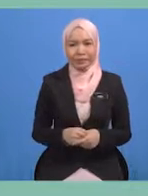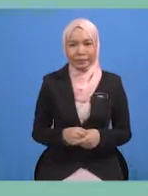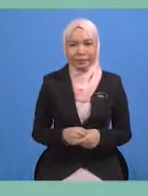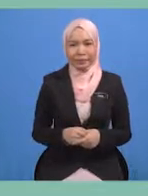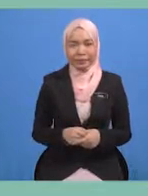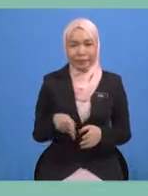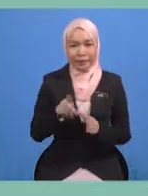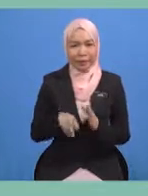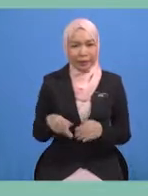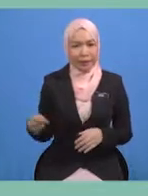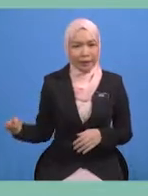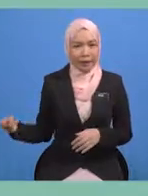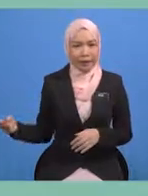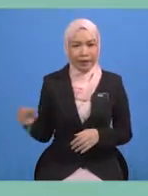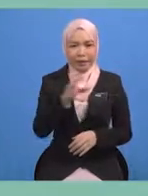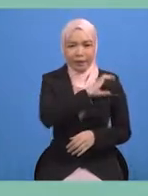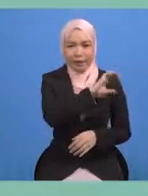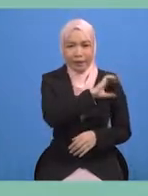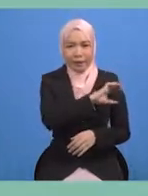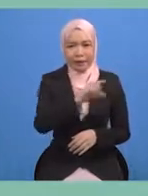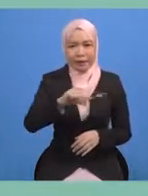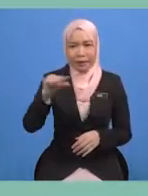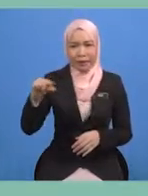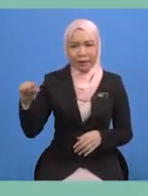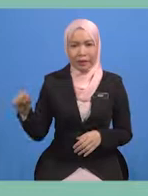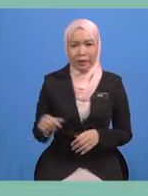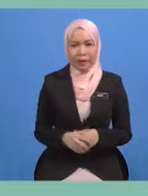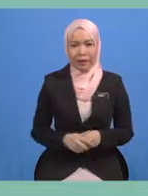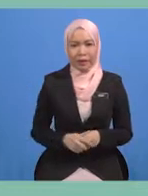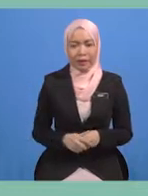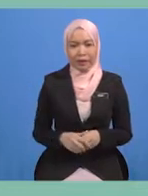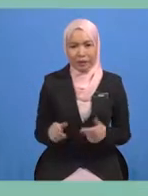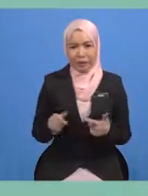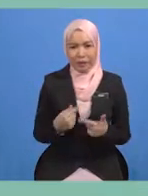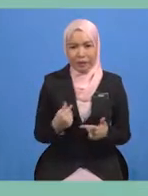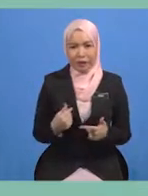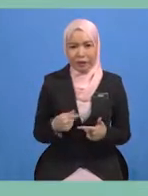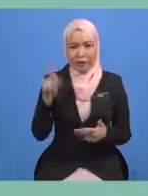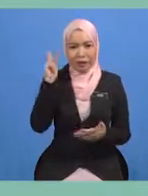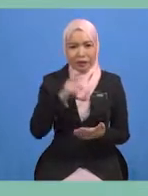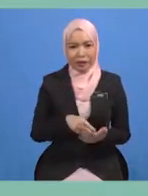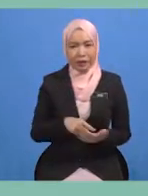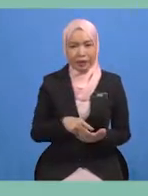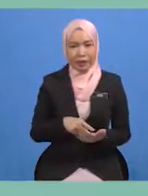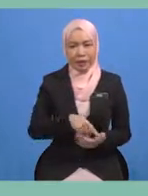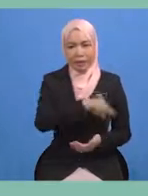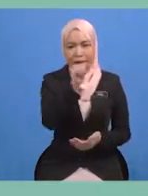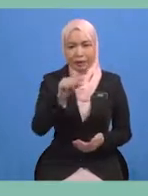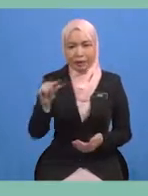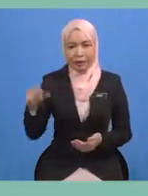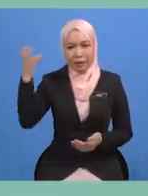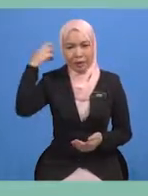memerihalkan ciri-ciri gelombang. Yang kedua, mengenal pasti gelombang radio di dalam